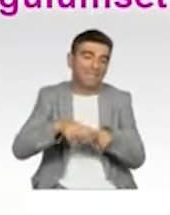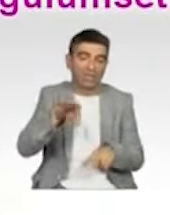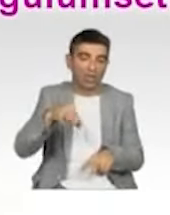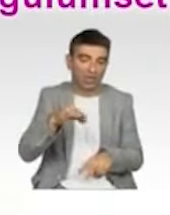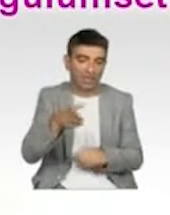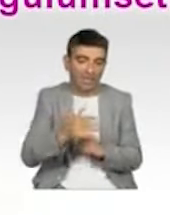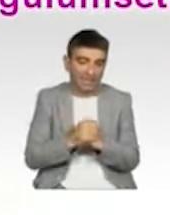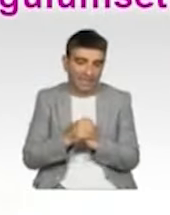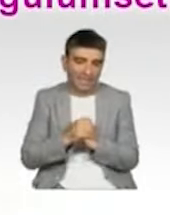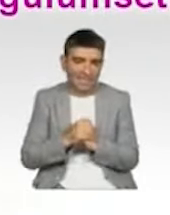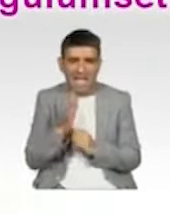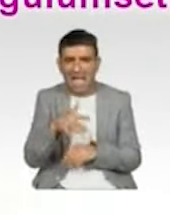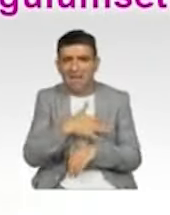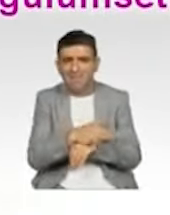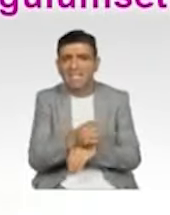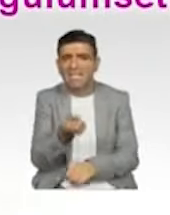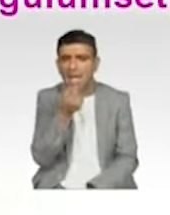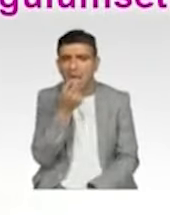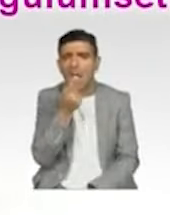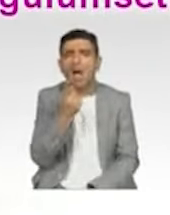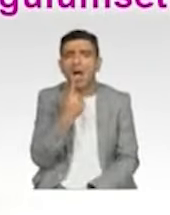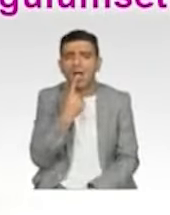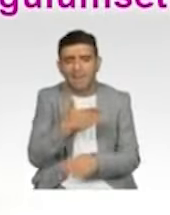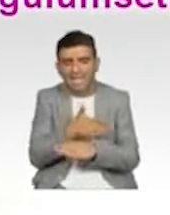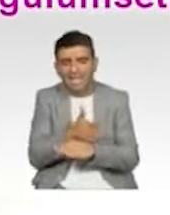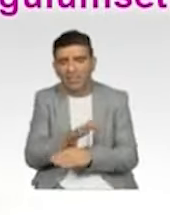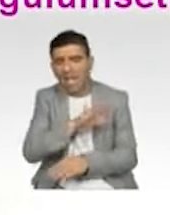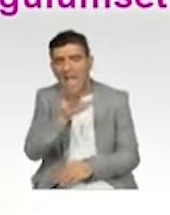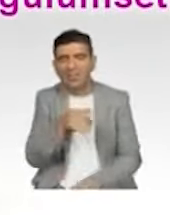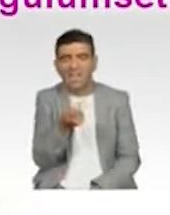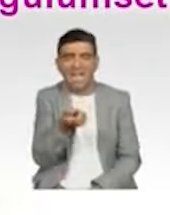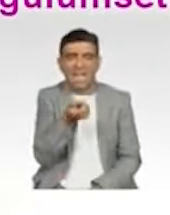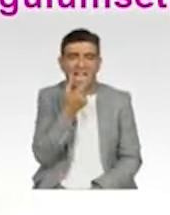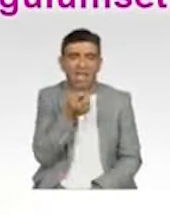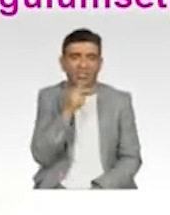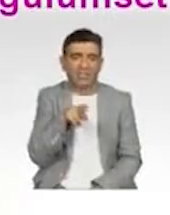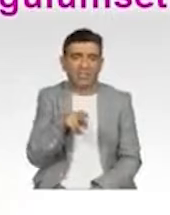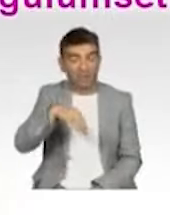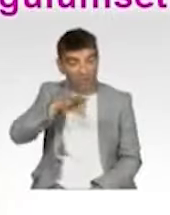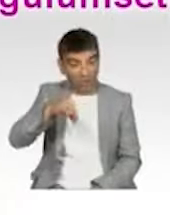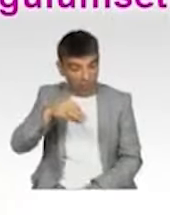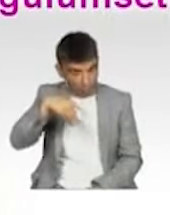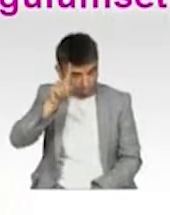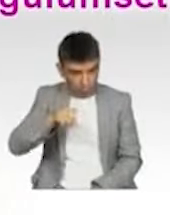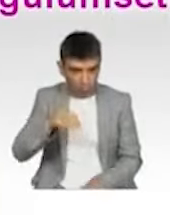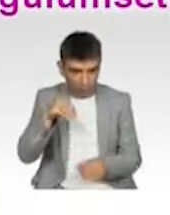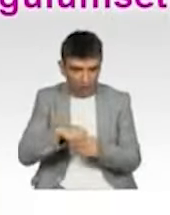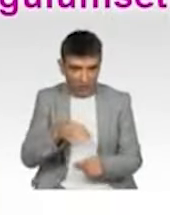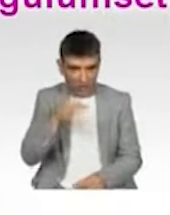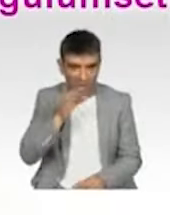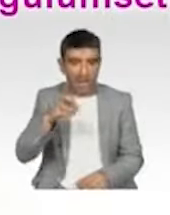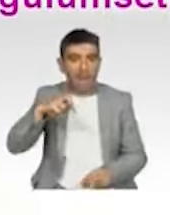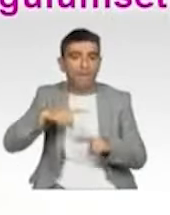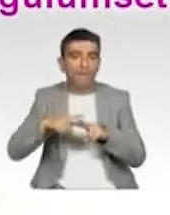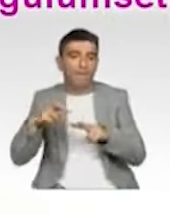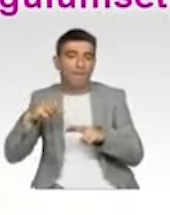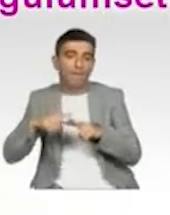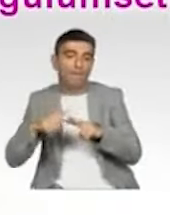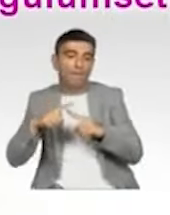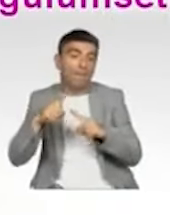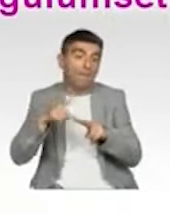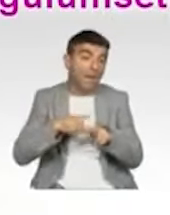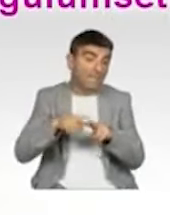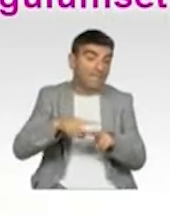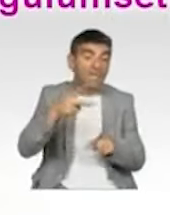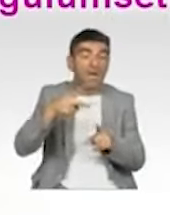her bitki ilaçtır. Ağzımızdan geçen her şey ilaçtır. Çay gün içerisinde içilir. Papatya çayı akşam içilir. Rezene çayı